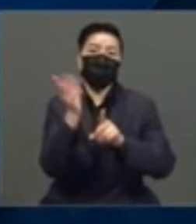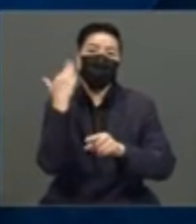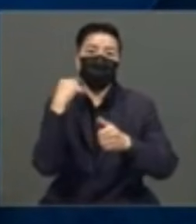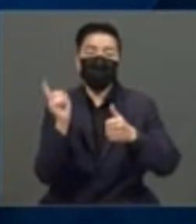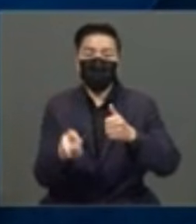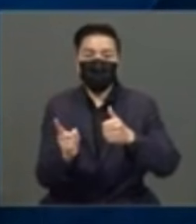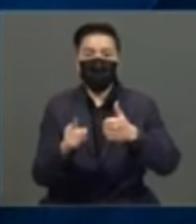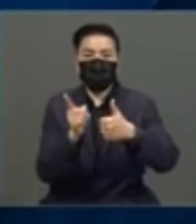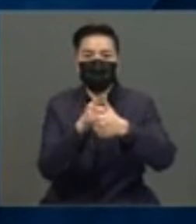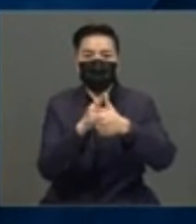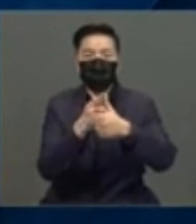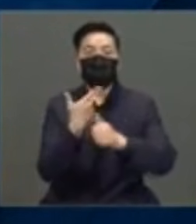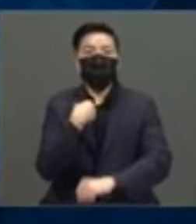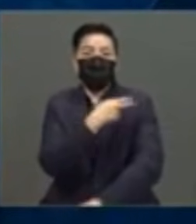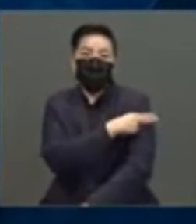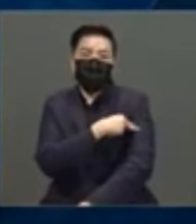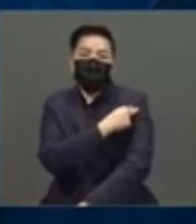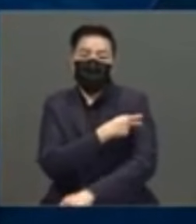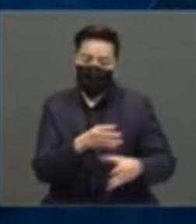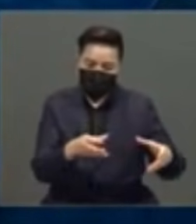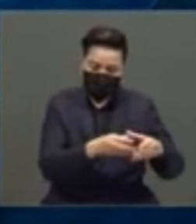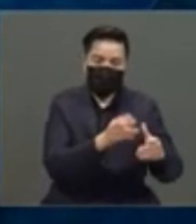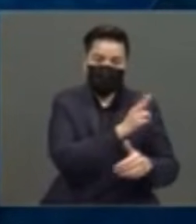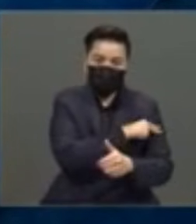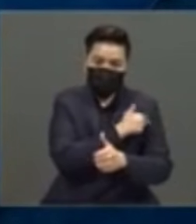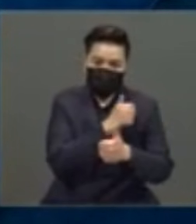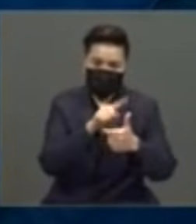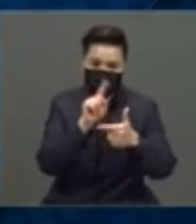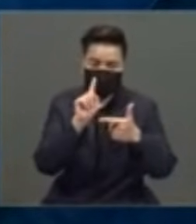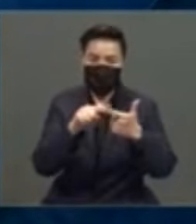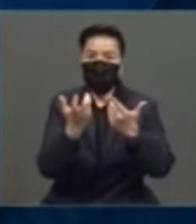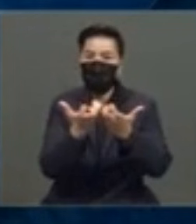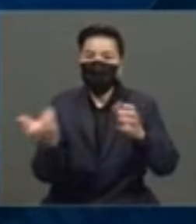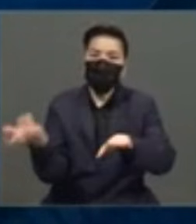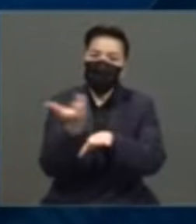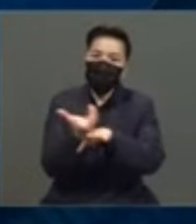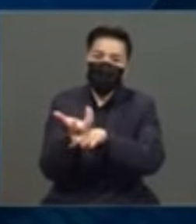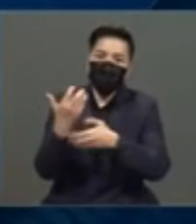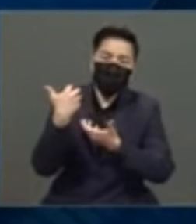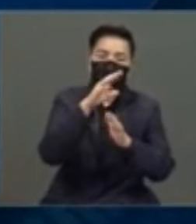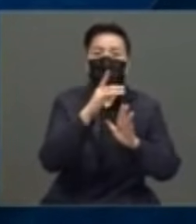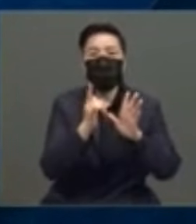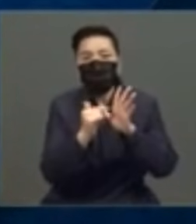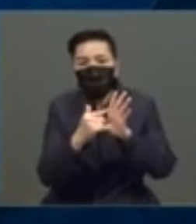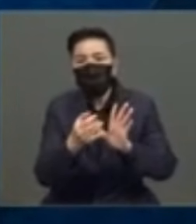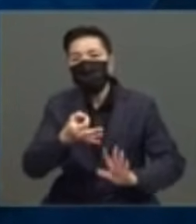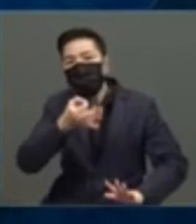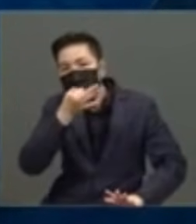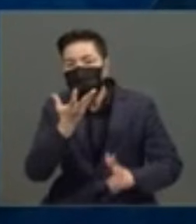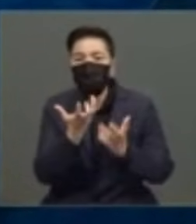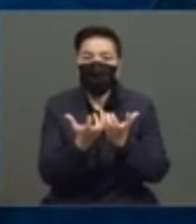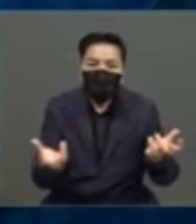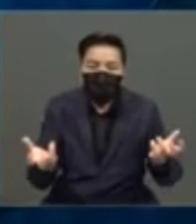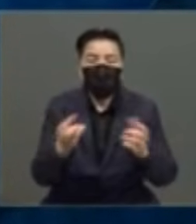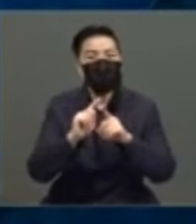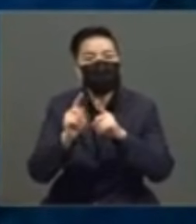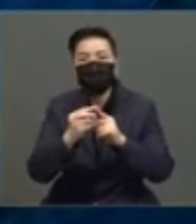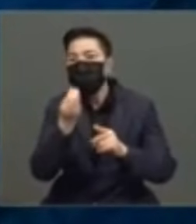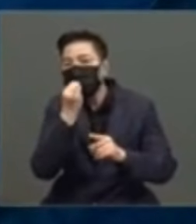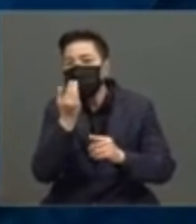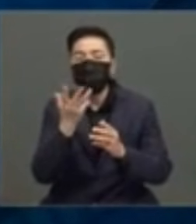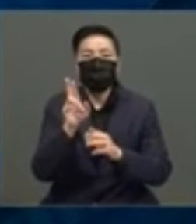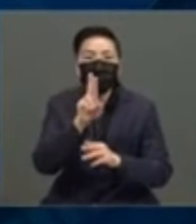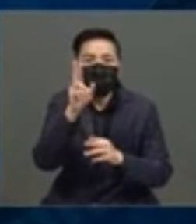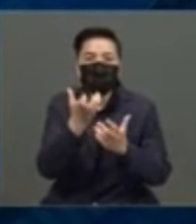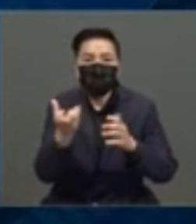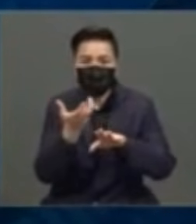คือทางด้านการสาธารณสุข2การขนส่งเพื่อประโยชน์ของประชาชนได้แก่อาหารยาเวชภัณฑ์เครื่องมือแพทย์สินค้าอุปโภคบ